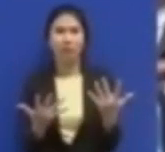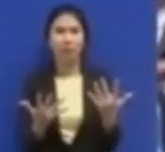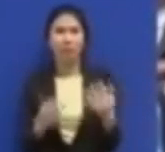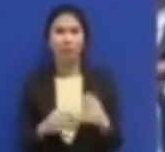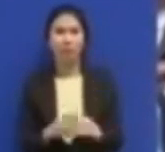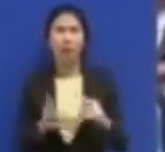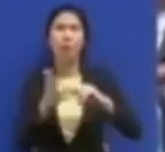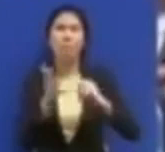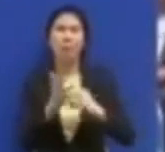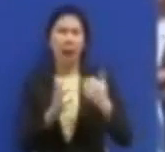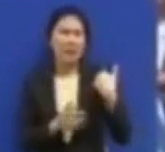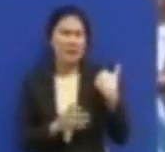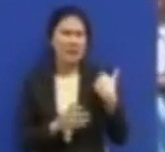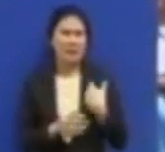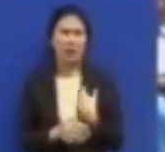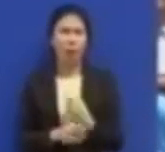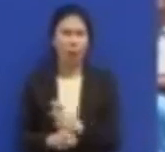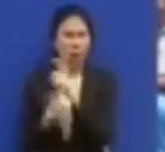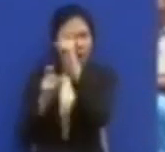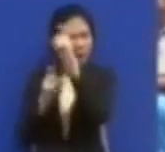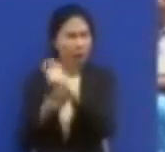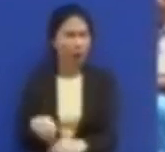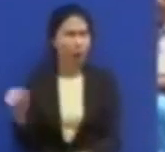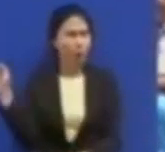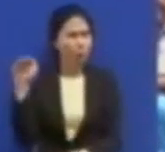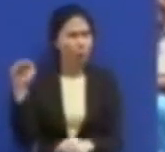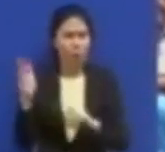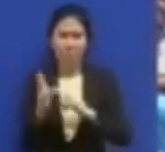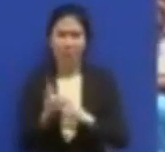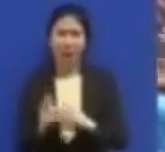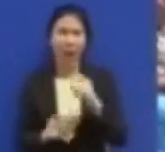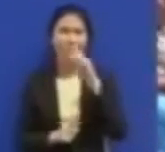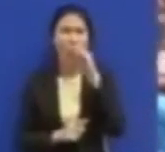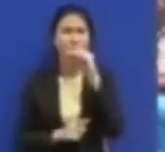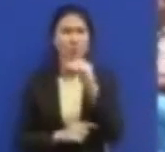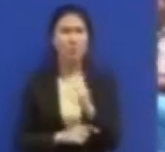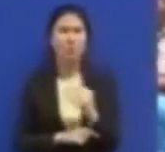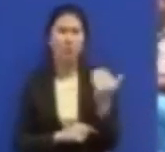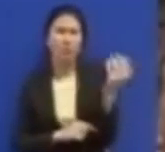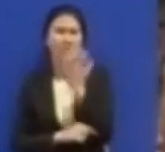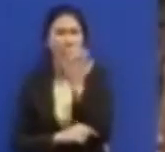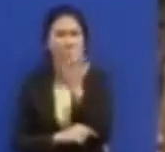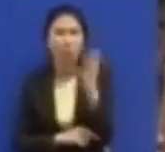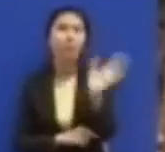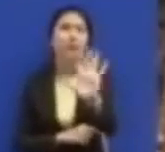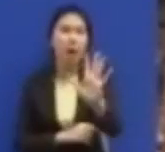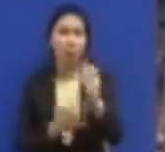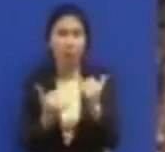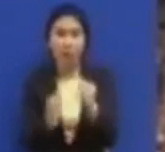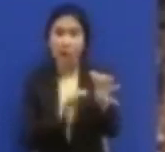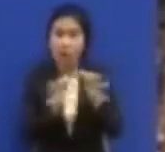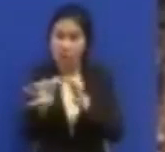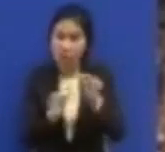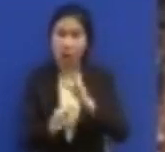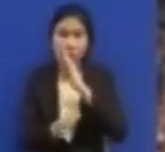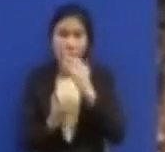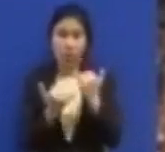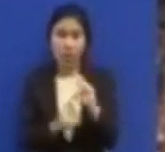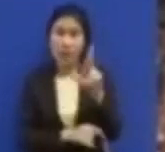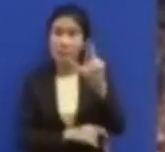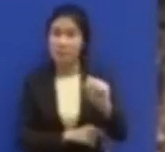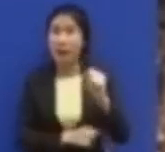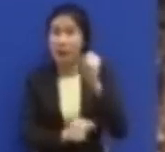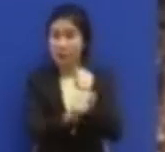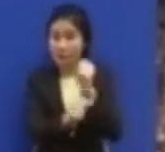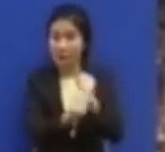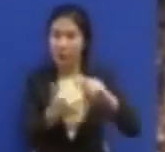ท่านประธานครับผมว่าเลอะเทอะครับจะมาพูดติดตลกปลอดภัยมีงูหงงูเห่ามันเป็นการอภิปรายครับถ้าท่านอยู่สภามาเนี่ยผมอยู่มาเนี่ย